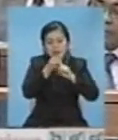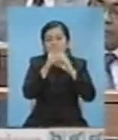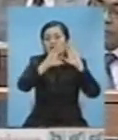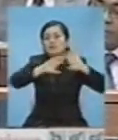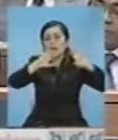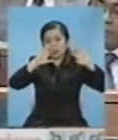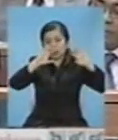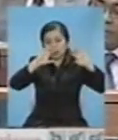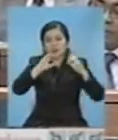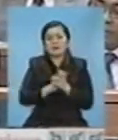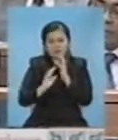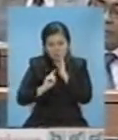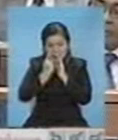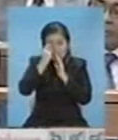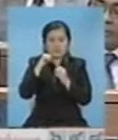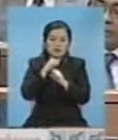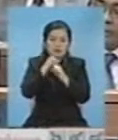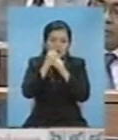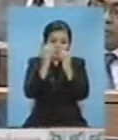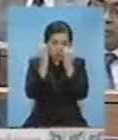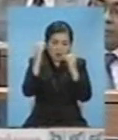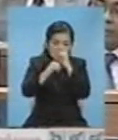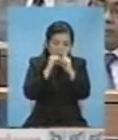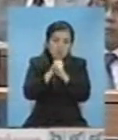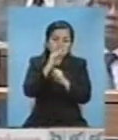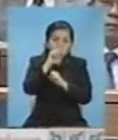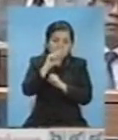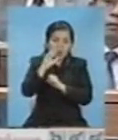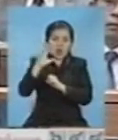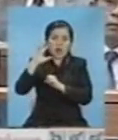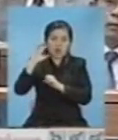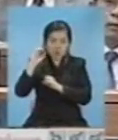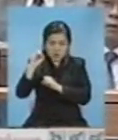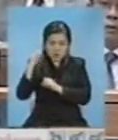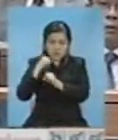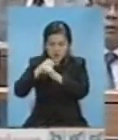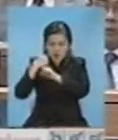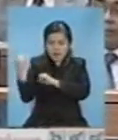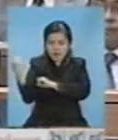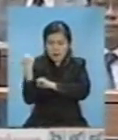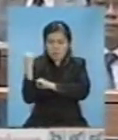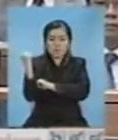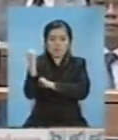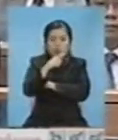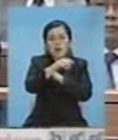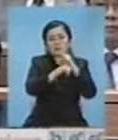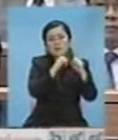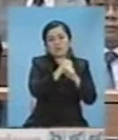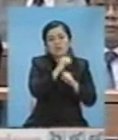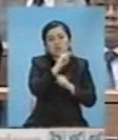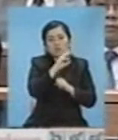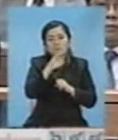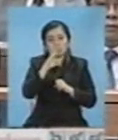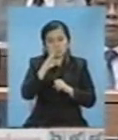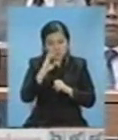ตรงนี้จึงเป็นที่มาที่รัฐธรรมนูญปี50ได้อุดช่องว่างจุดอ่อนตรงนี้เพื่อป้องกันการทดแทนบุญคุณทาง